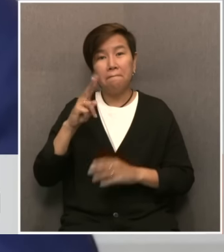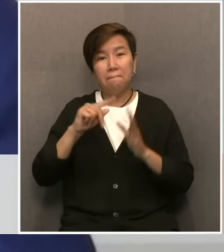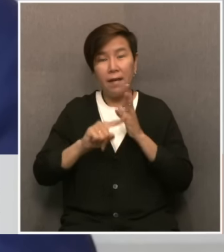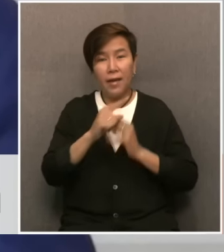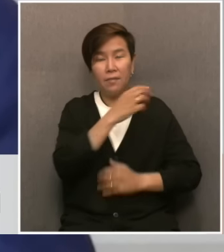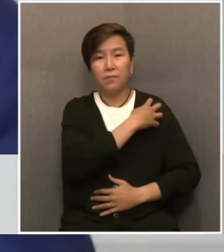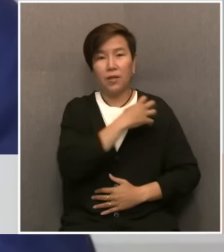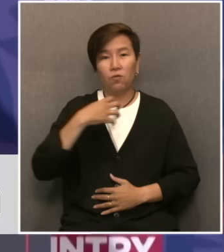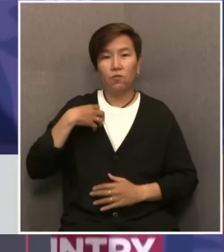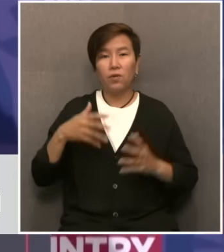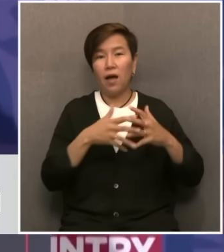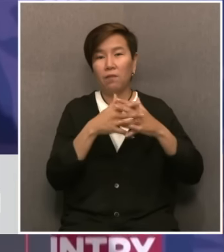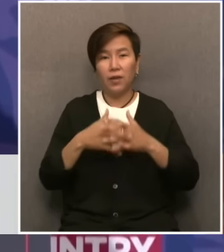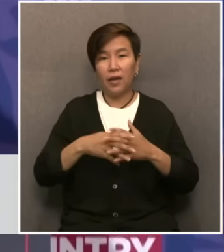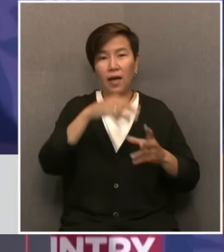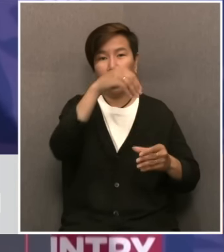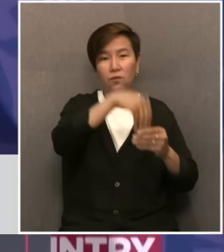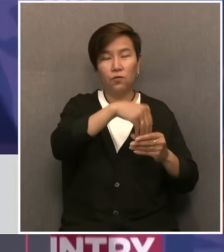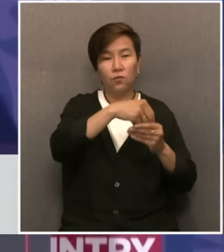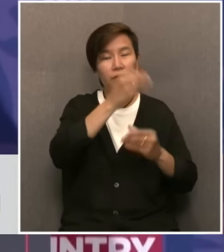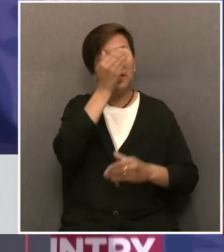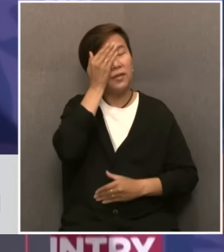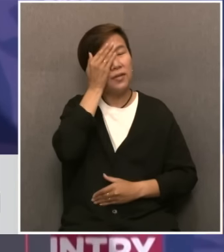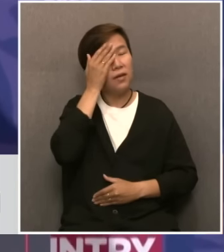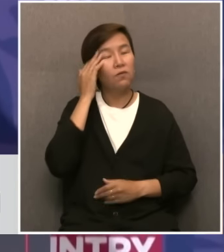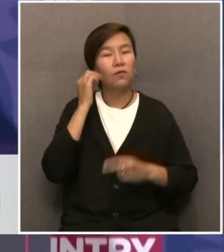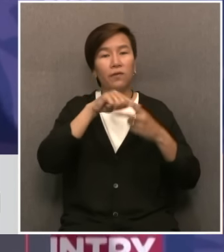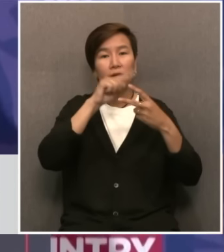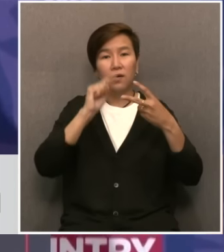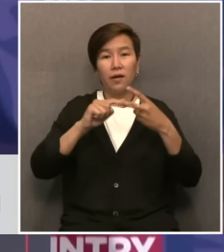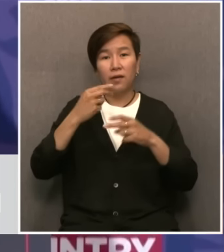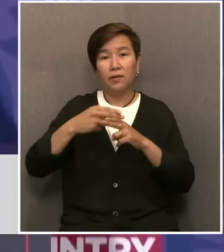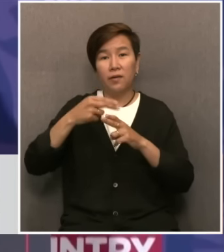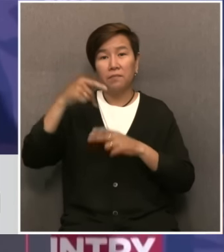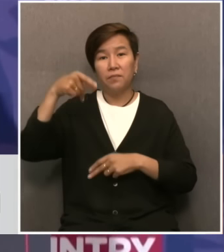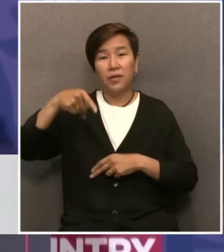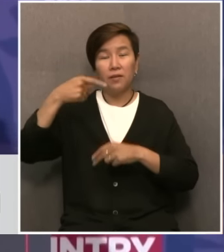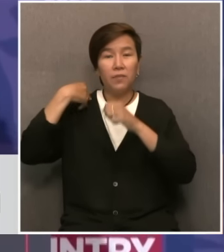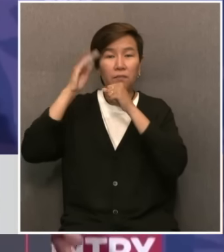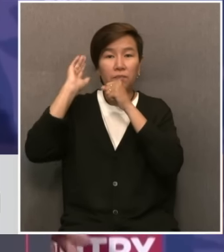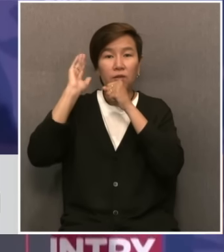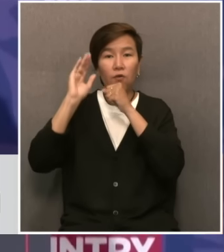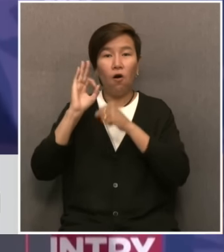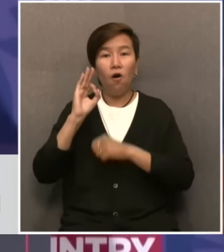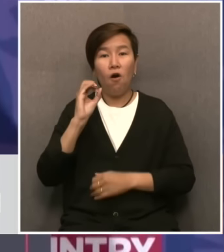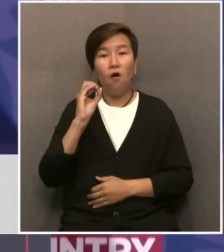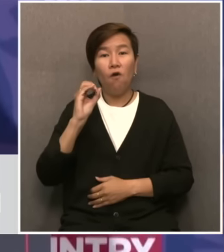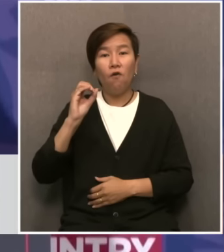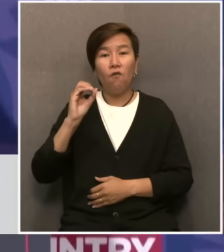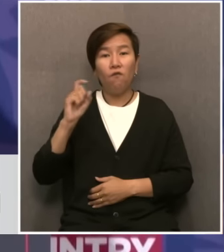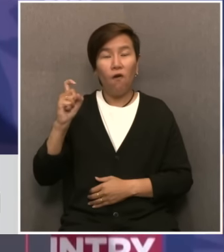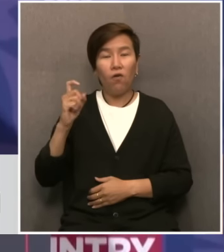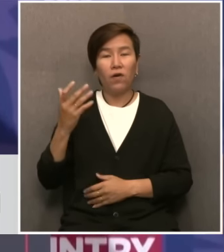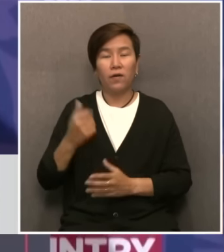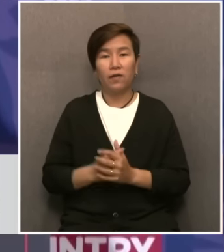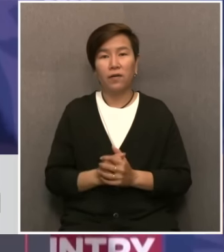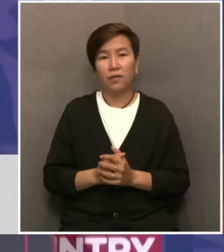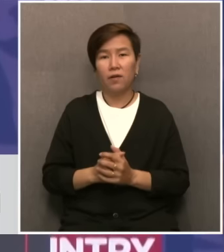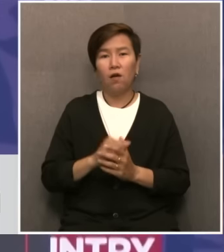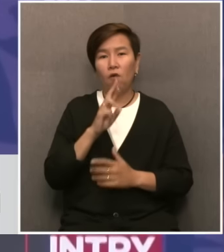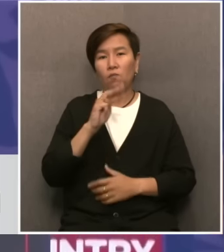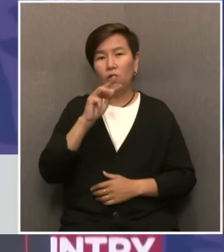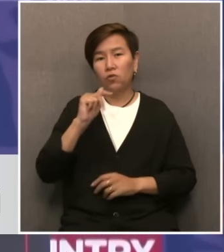ราชทูตสหรัฐประจำอิสราเอลพีทเฮกเซฟพิธีกรของ Fox News แล้วก็อดีตทหารผ่านศึกเป็นรัฐมนตรีก